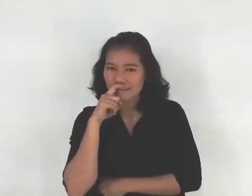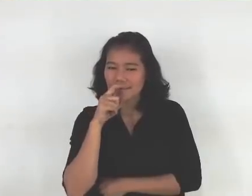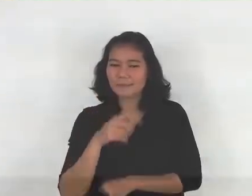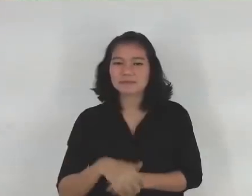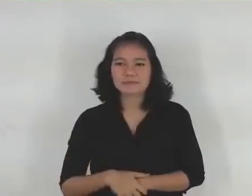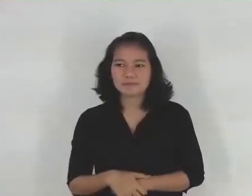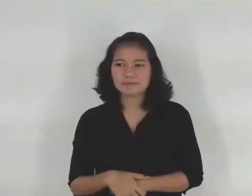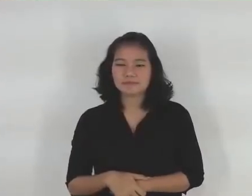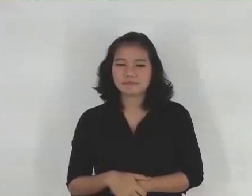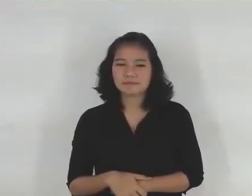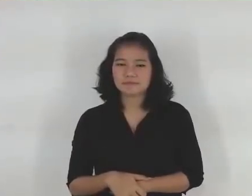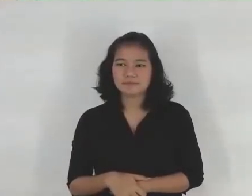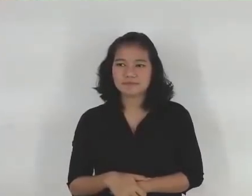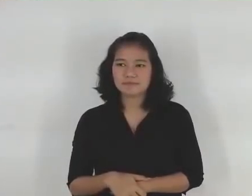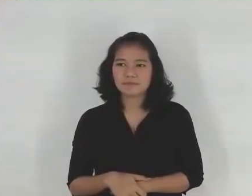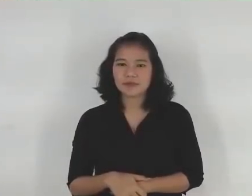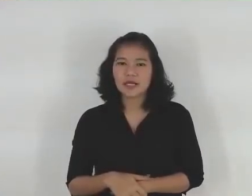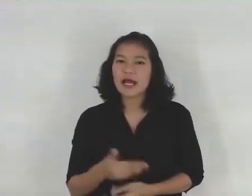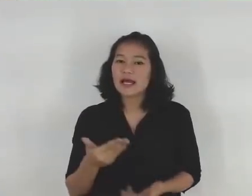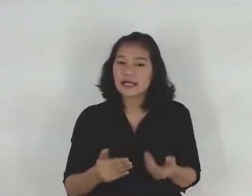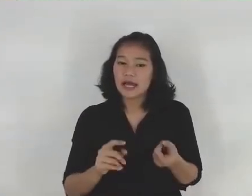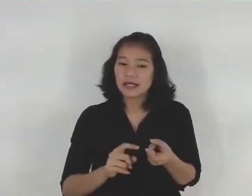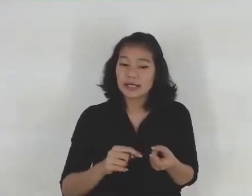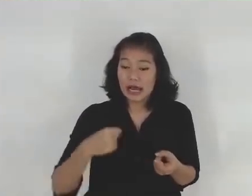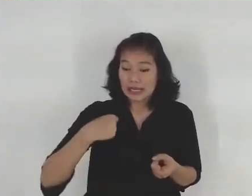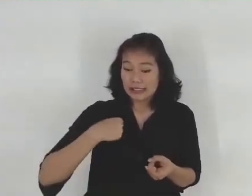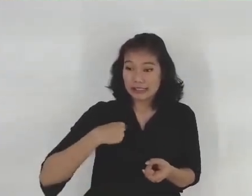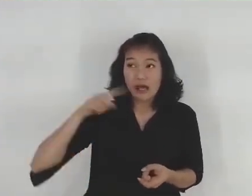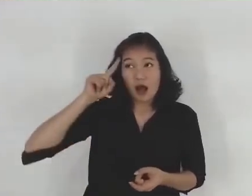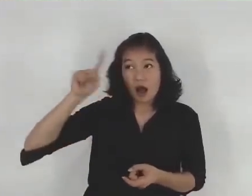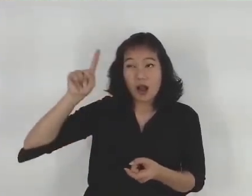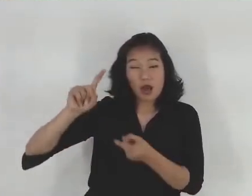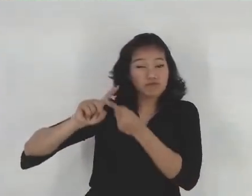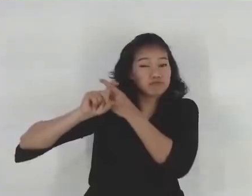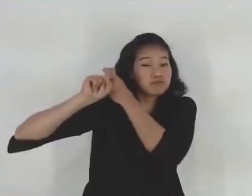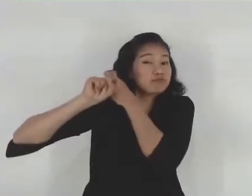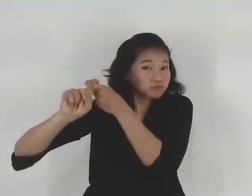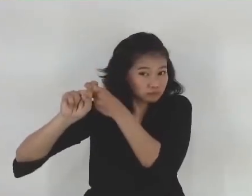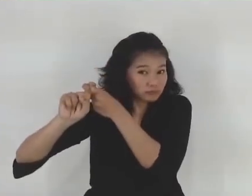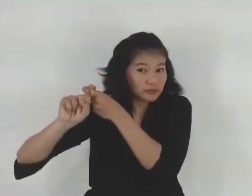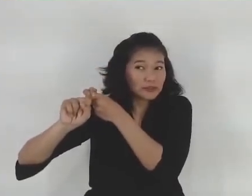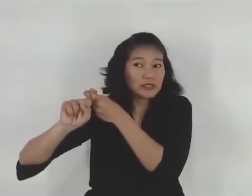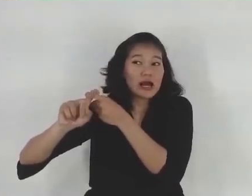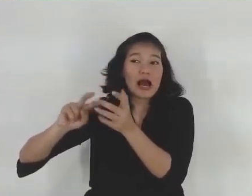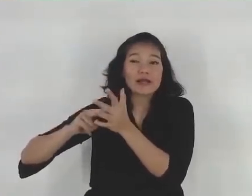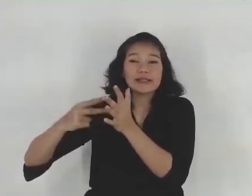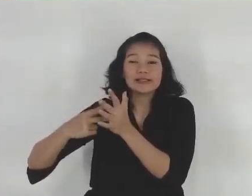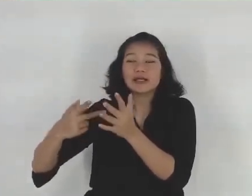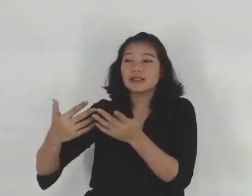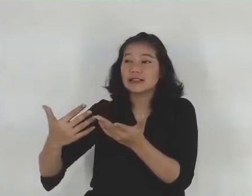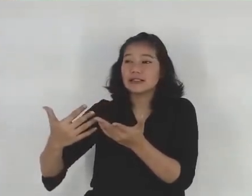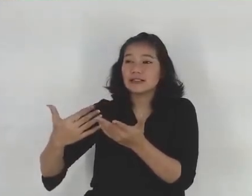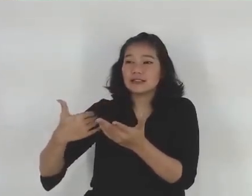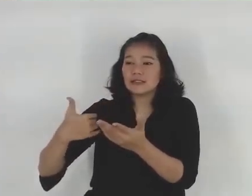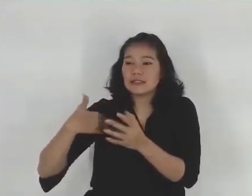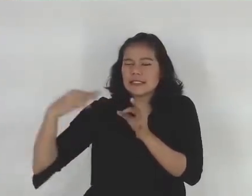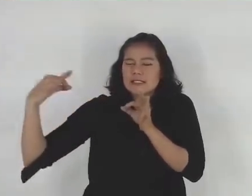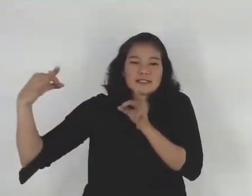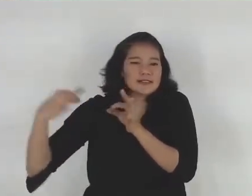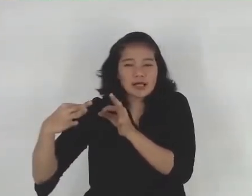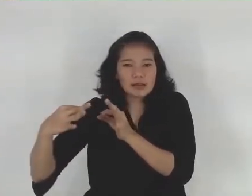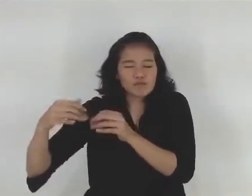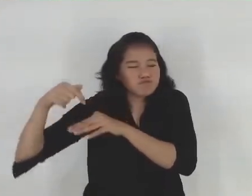bapaknya kiranya relasi kita dengan Allah menjadikan semakin erat semakin